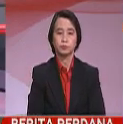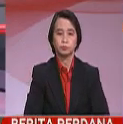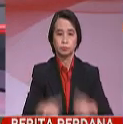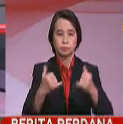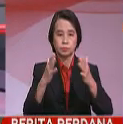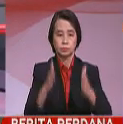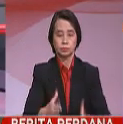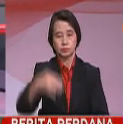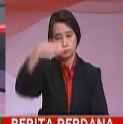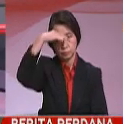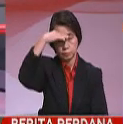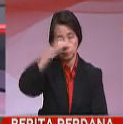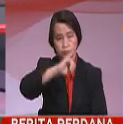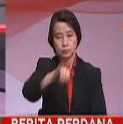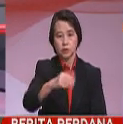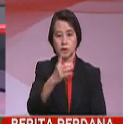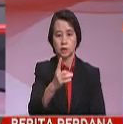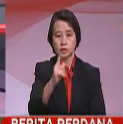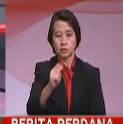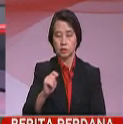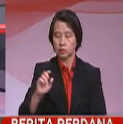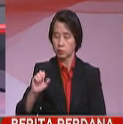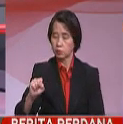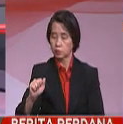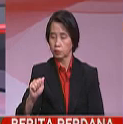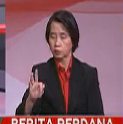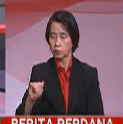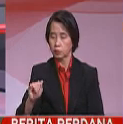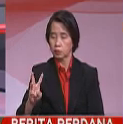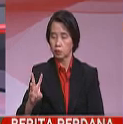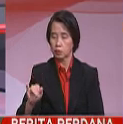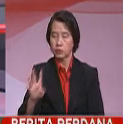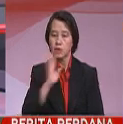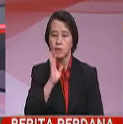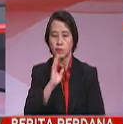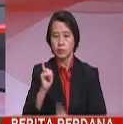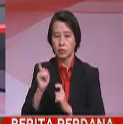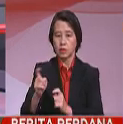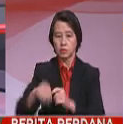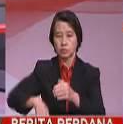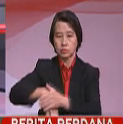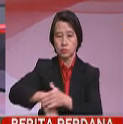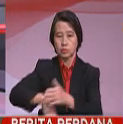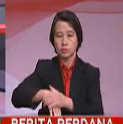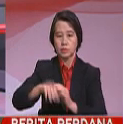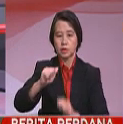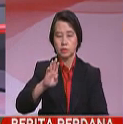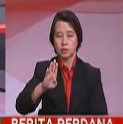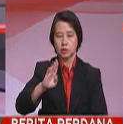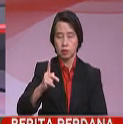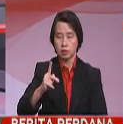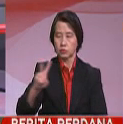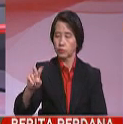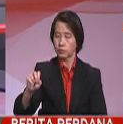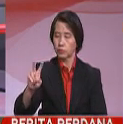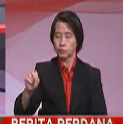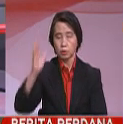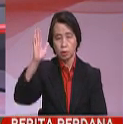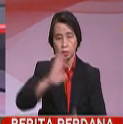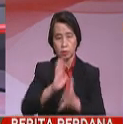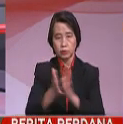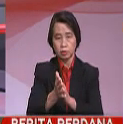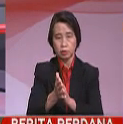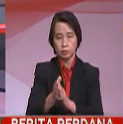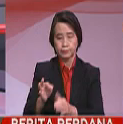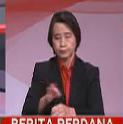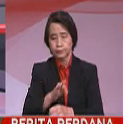Pemain Johor Darul Takzim JDT Muhammad Safawi Rasid mengakui anugerah bola sepak kemangsaan ABK 2020 bakal menjadi